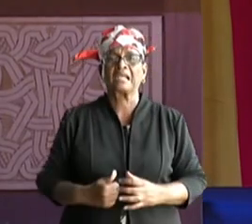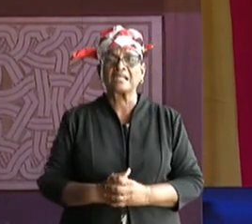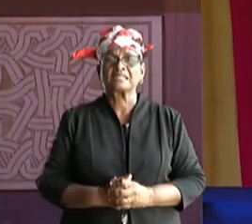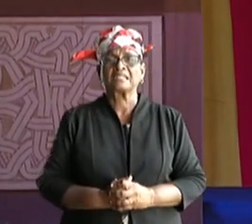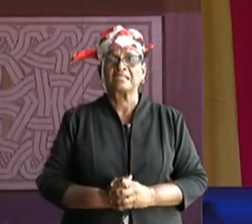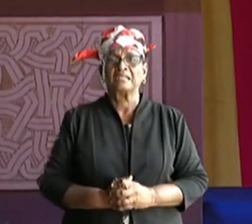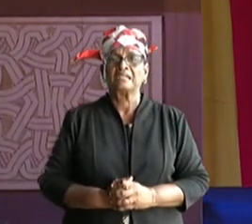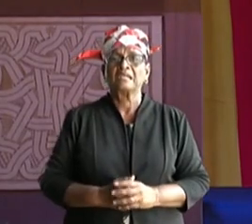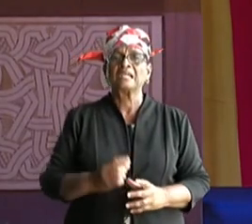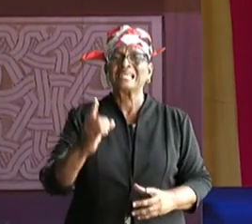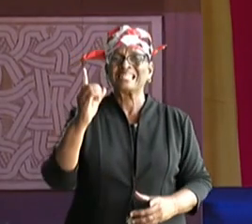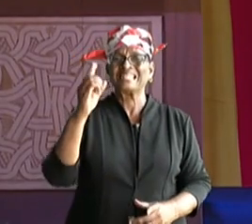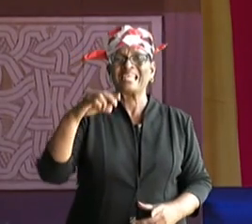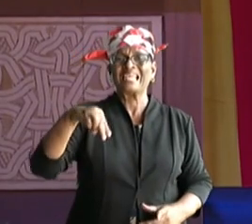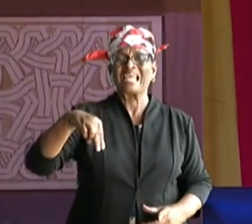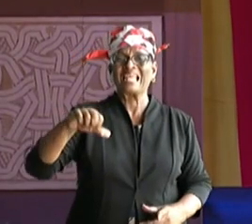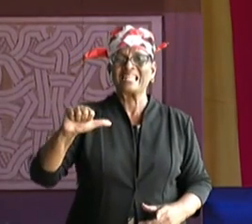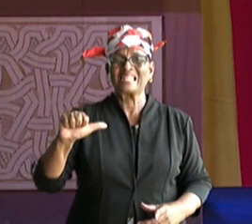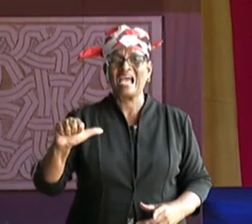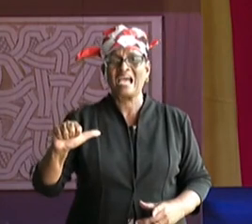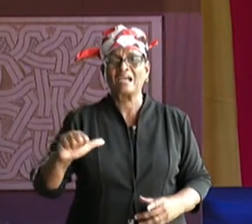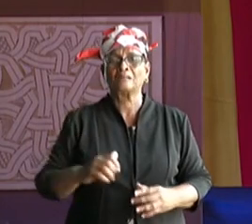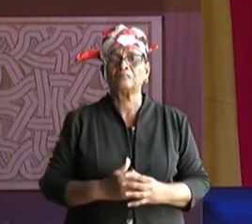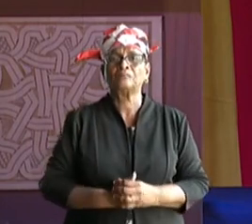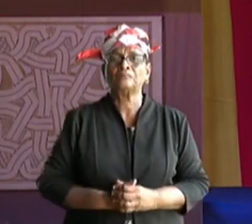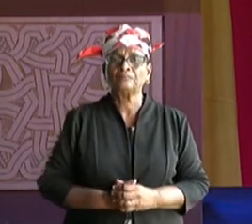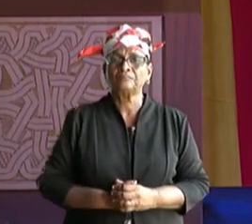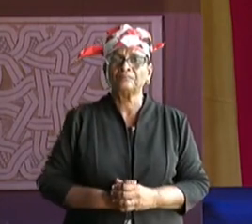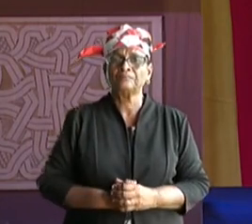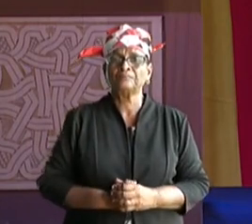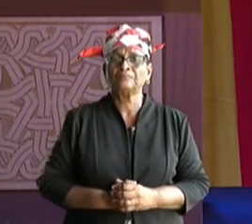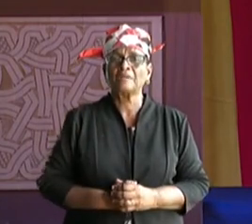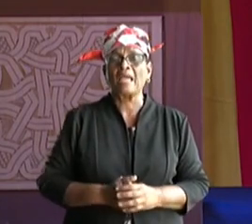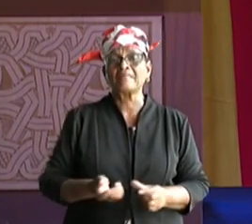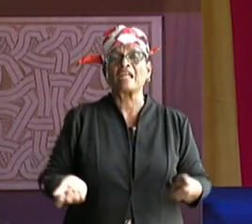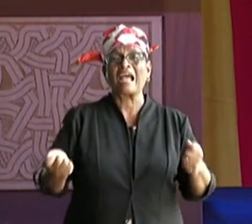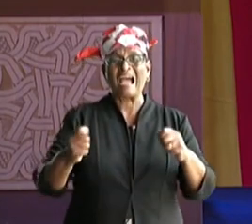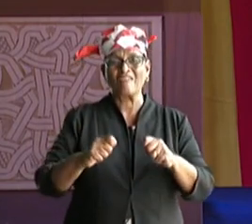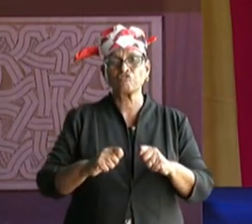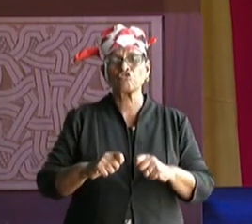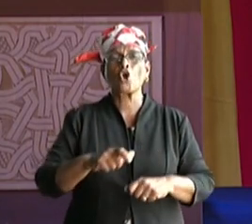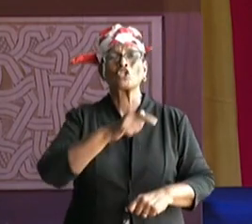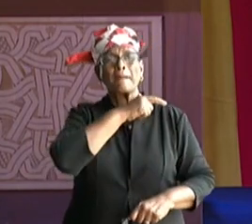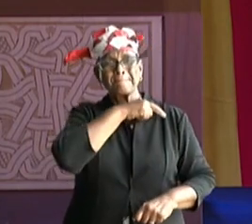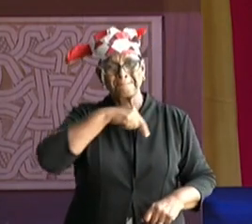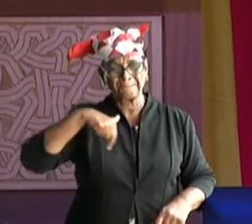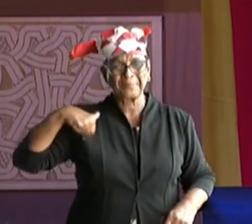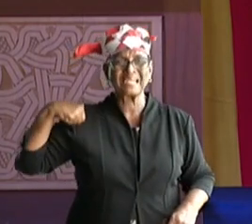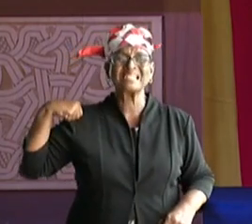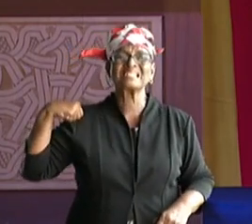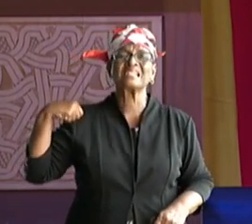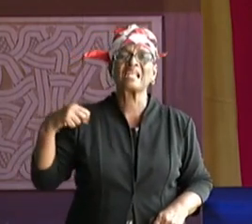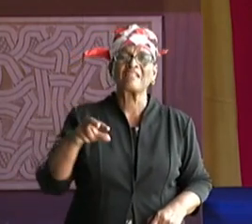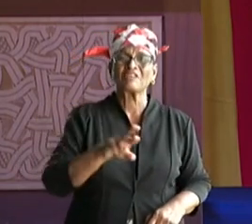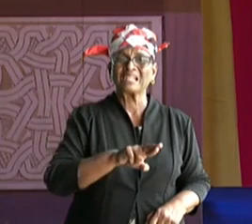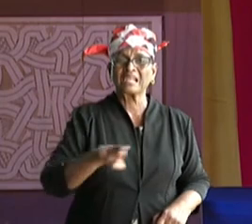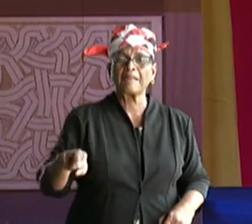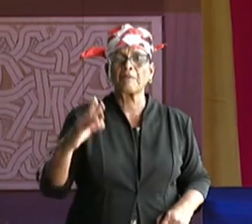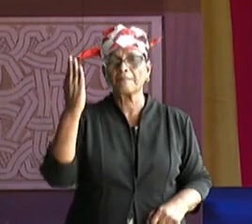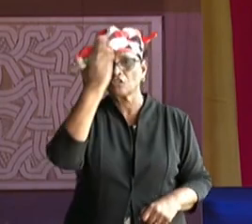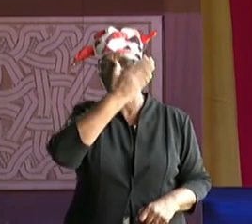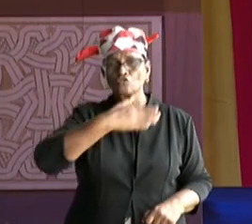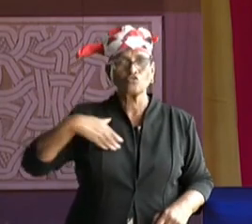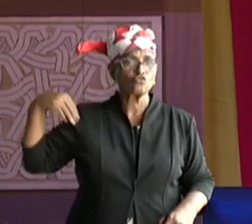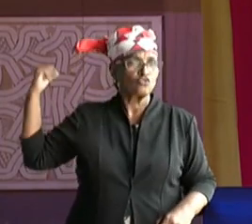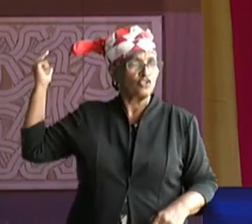de Nationale Assemblée. En we sluiten met de vicepresident van de Republiek Suriname. Mag ik thans